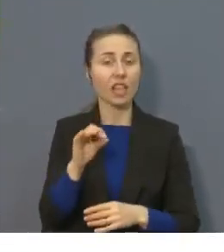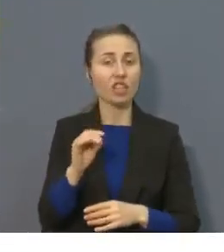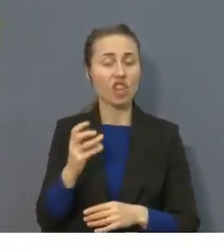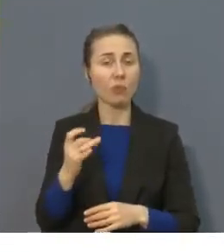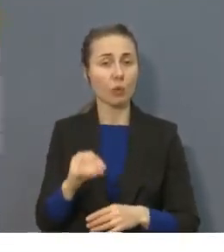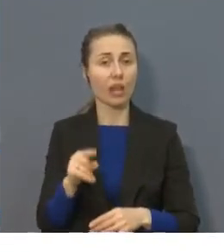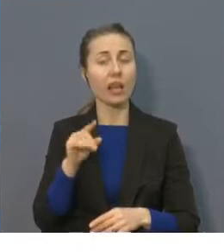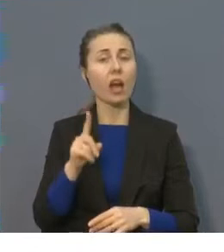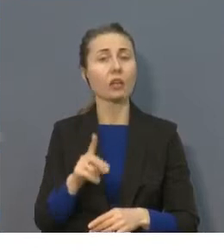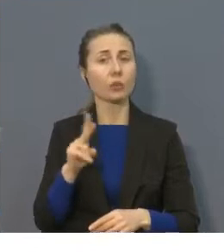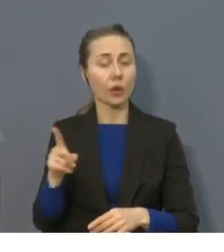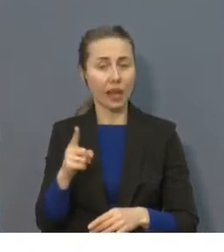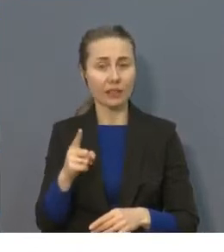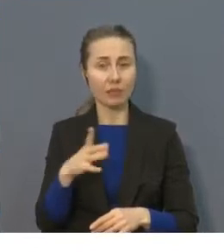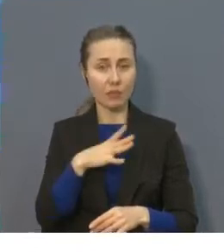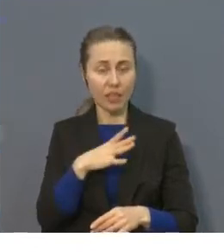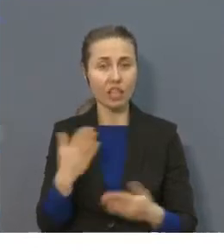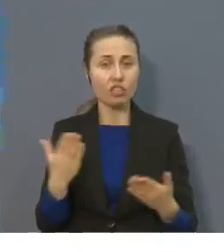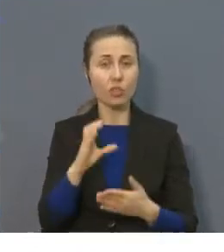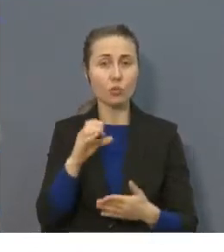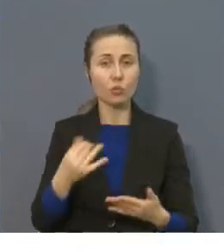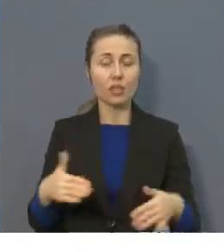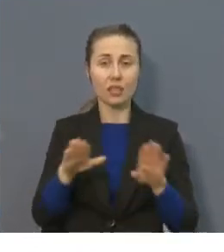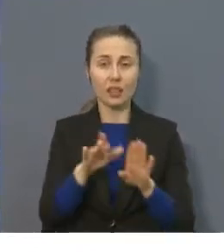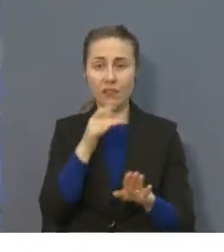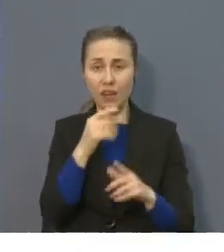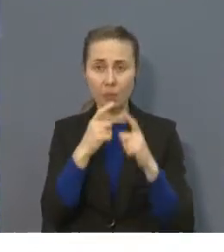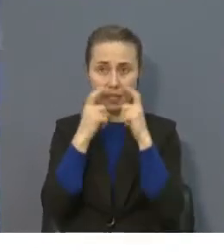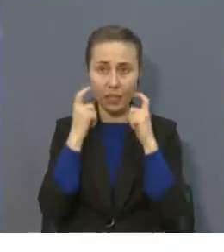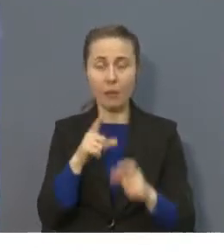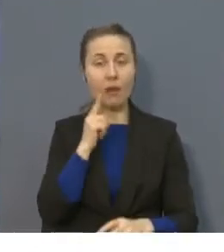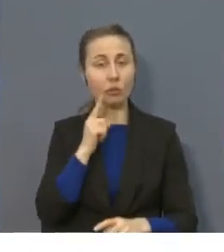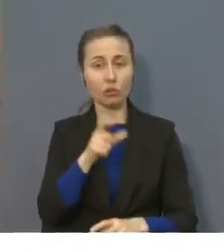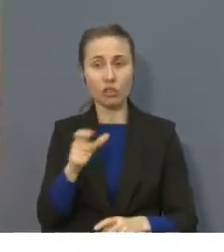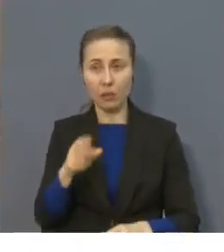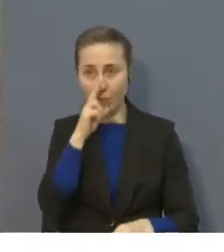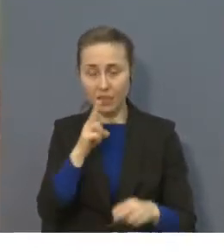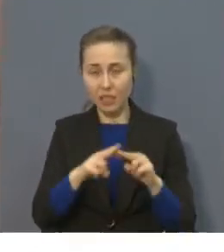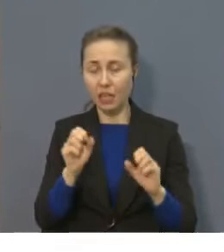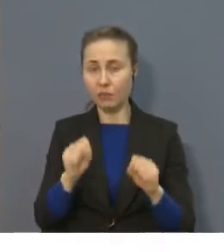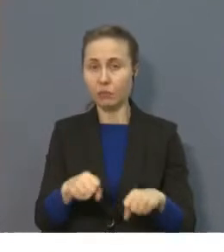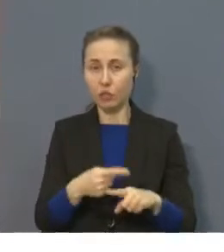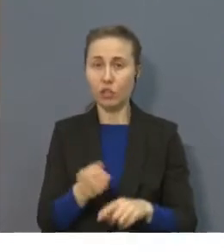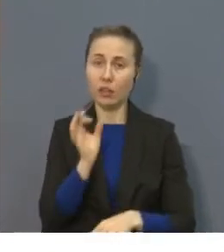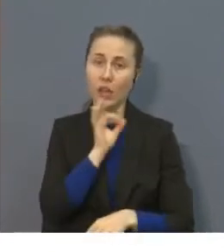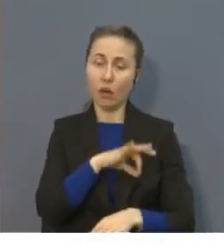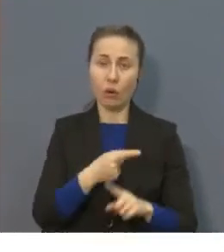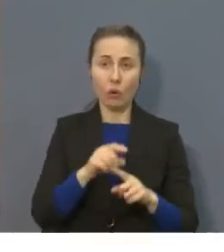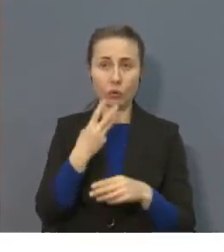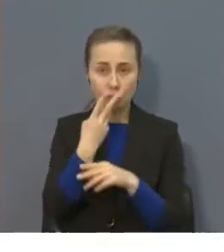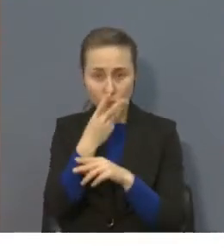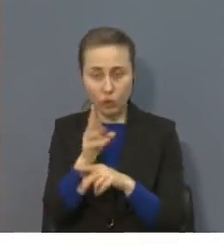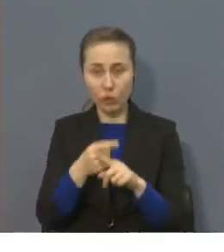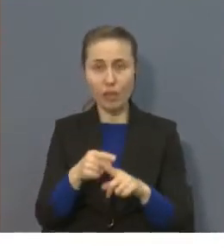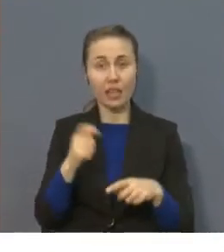қызмет көрсету орталықтарының жұмыс режимі қобыла берді. Мәселен, локдаун кезінде студиялары жабылып, тойдағы табысынан қағылғандардың